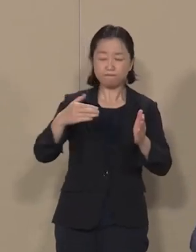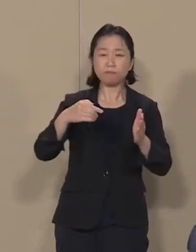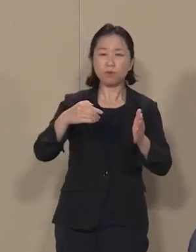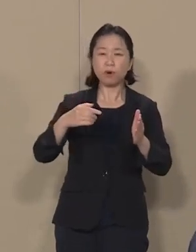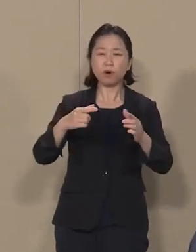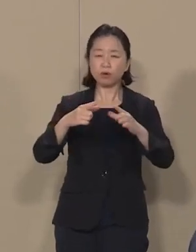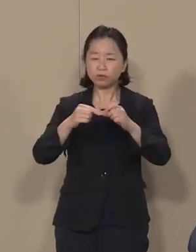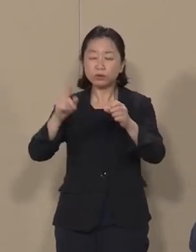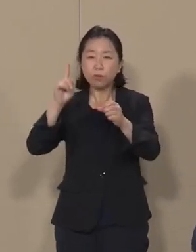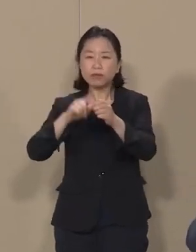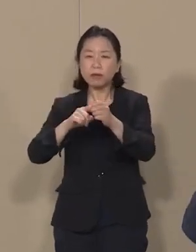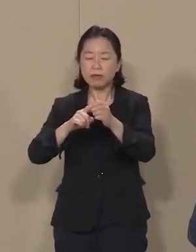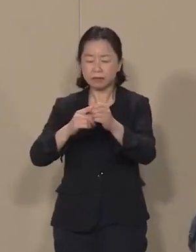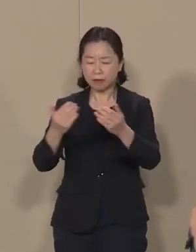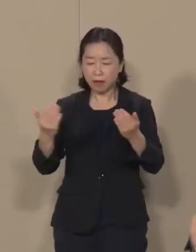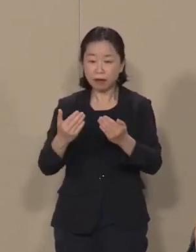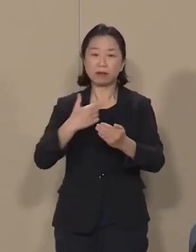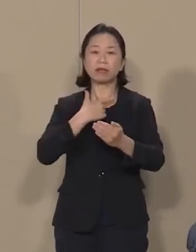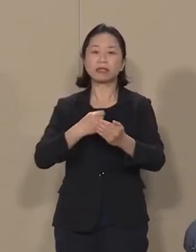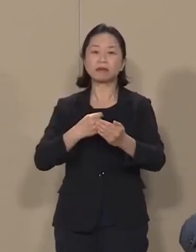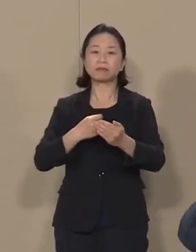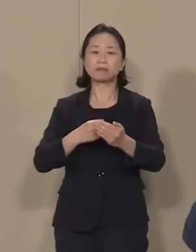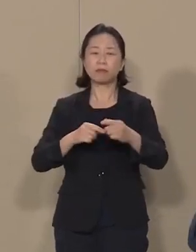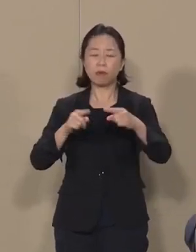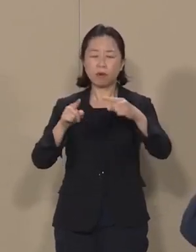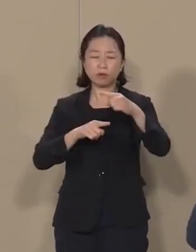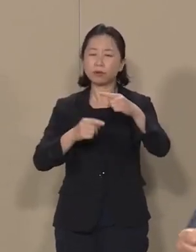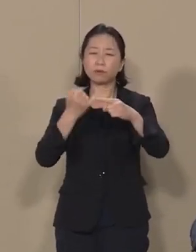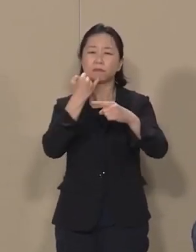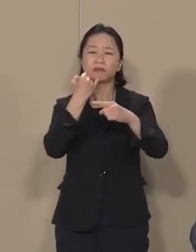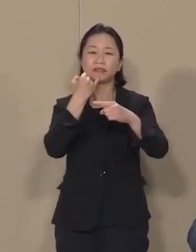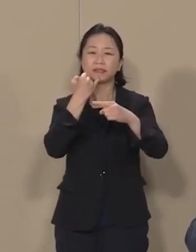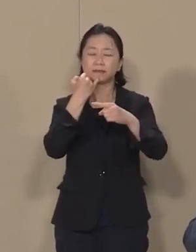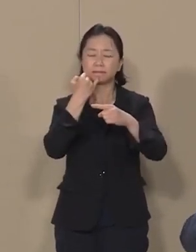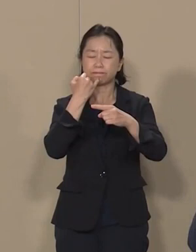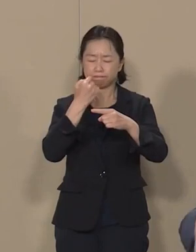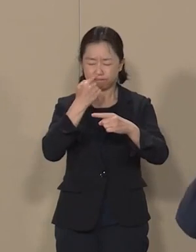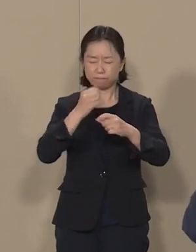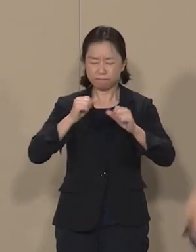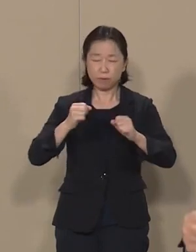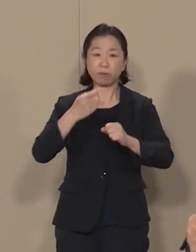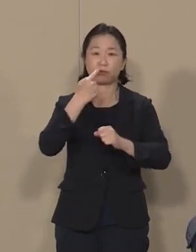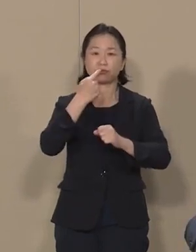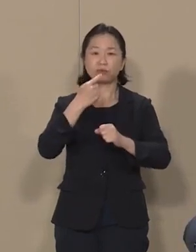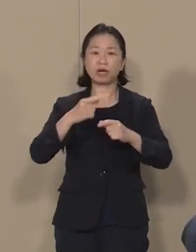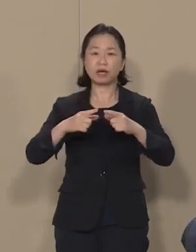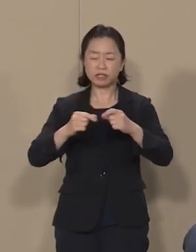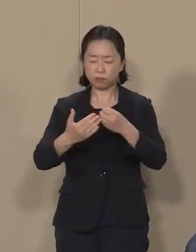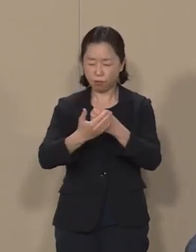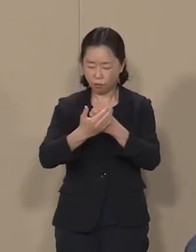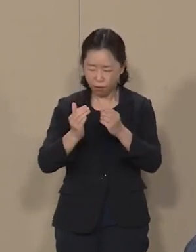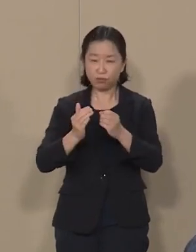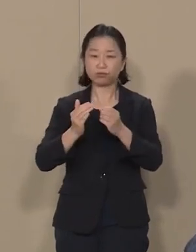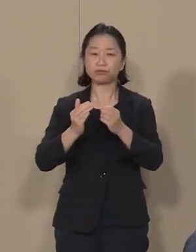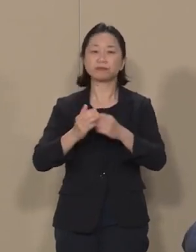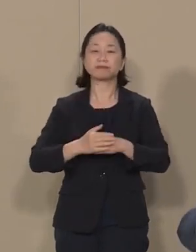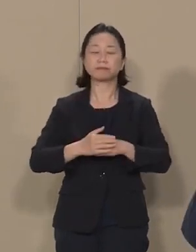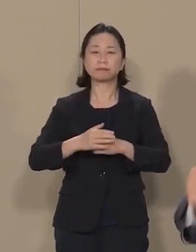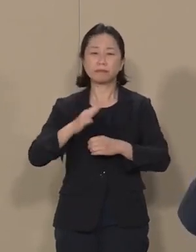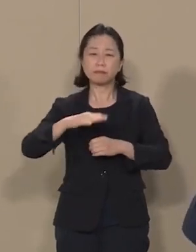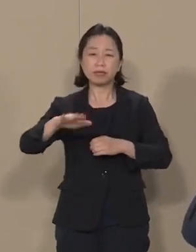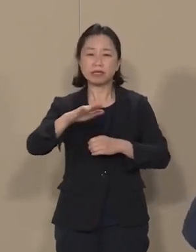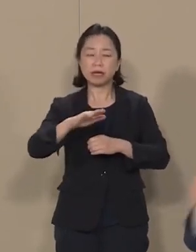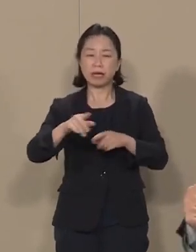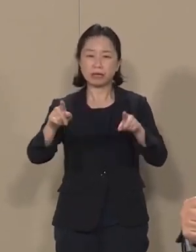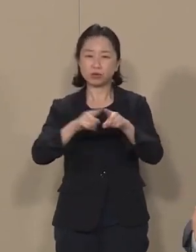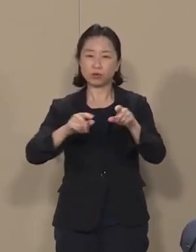たいんです三輪和雄1人になっても私は戦います日本を守りますどうか皆さん共